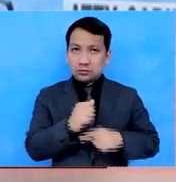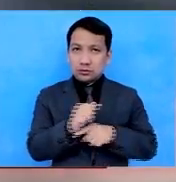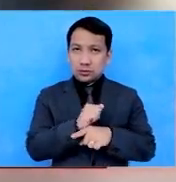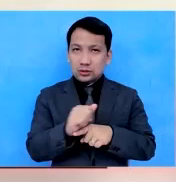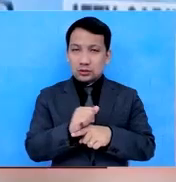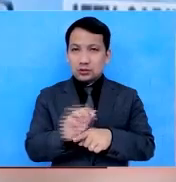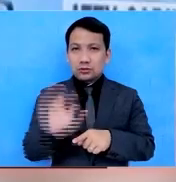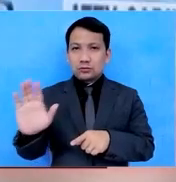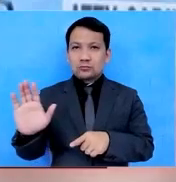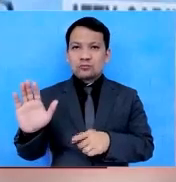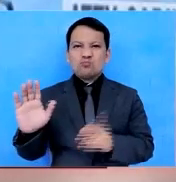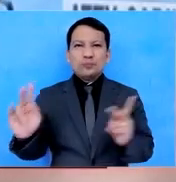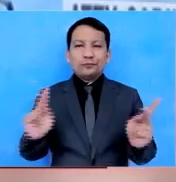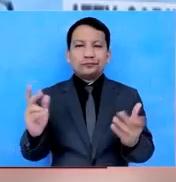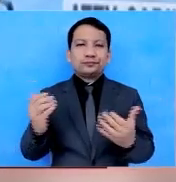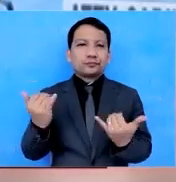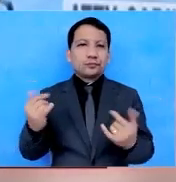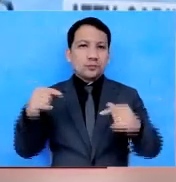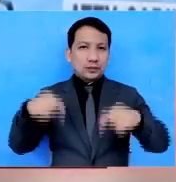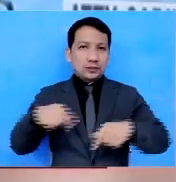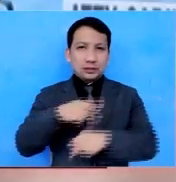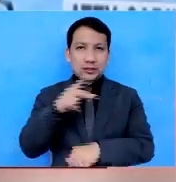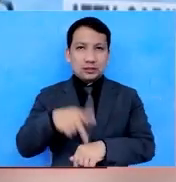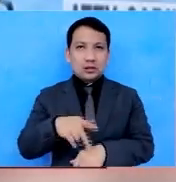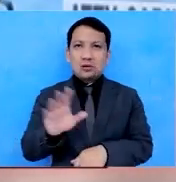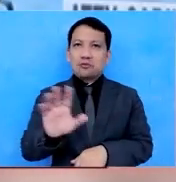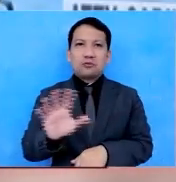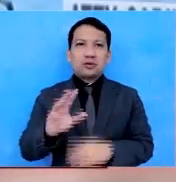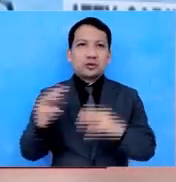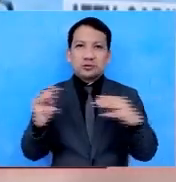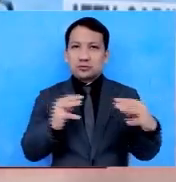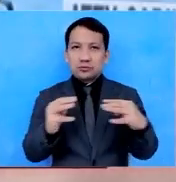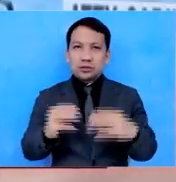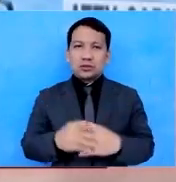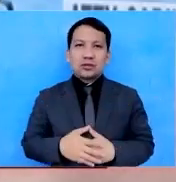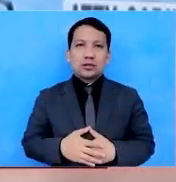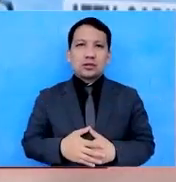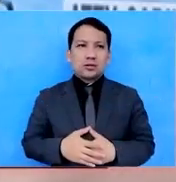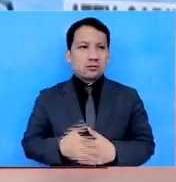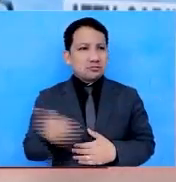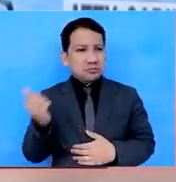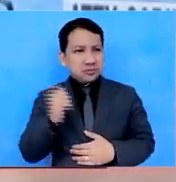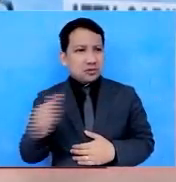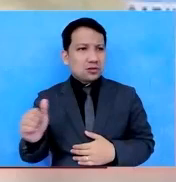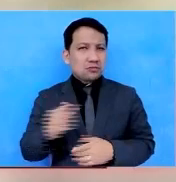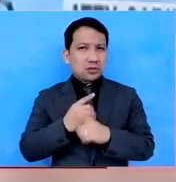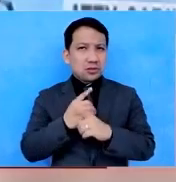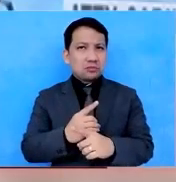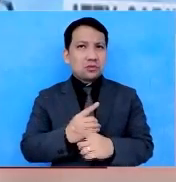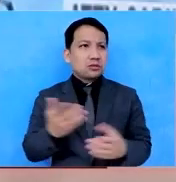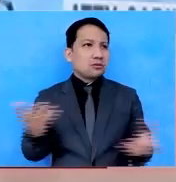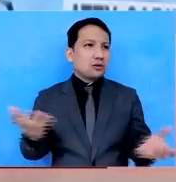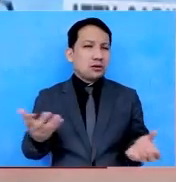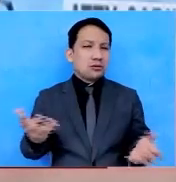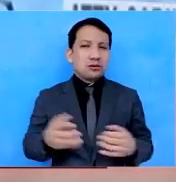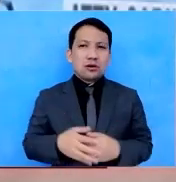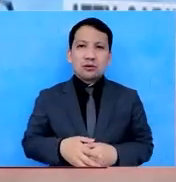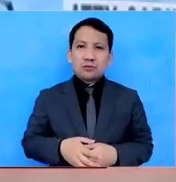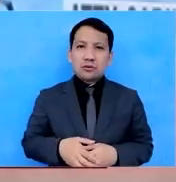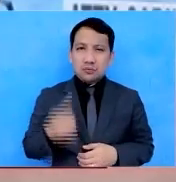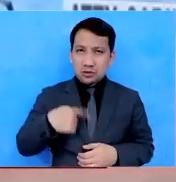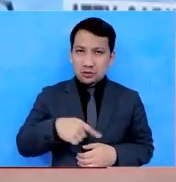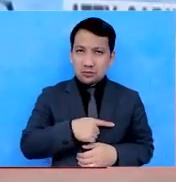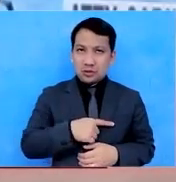sibilyan. Ngayon po, ang Pilipinas ay wala sa gyera. Kahit sa ating pagdepensa ng ating